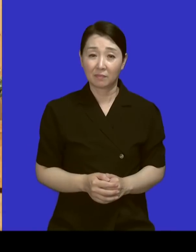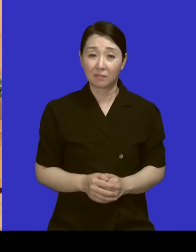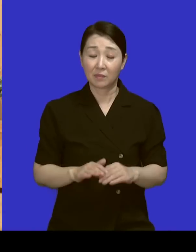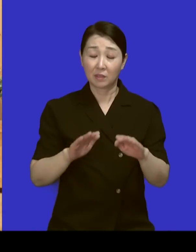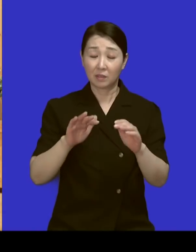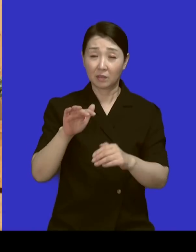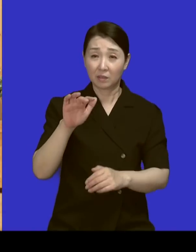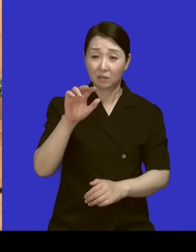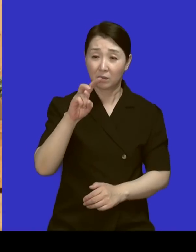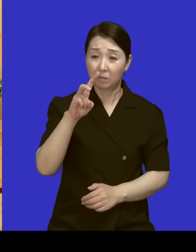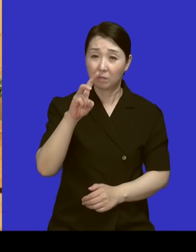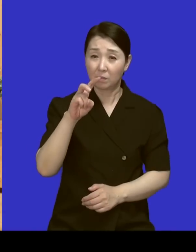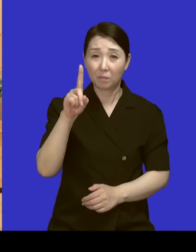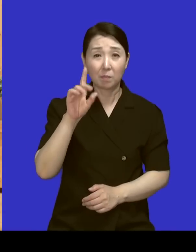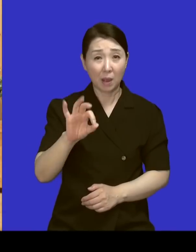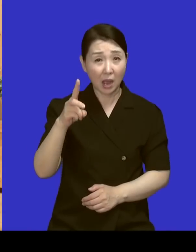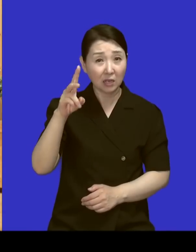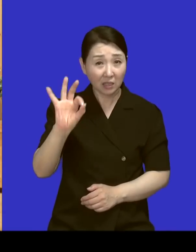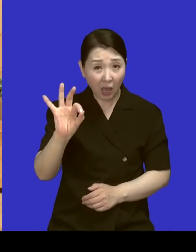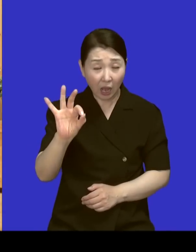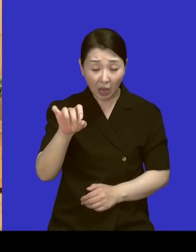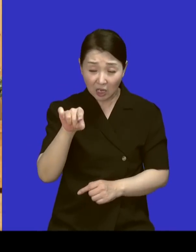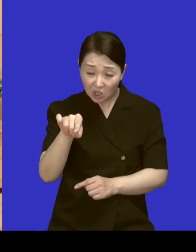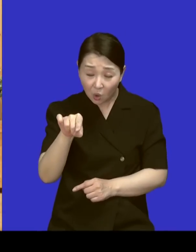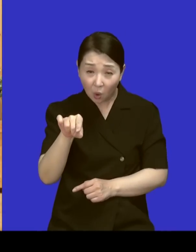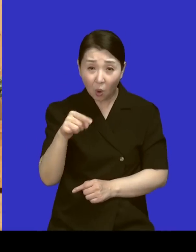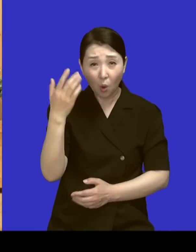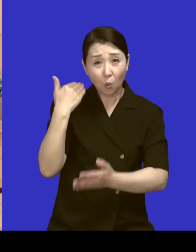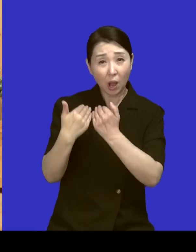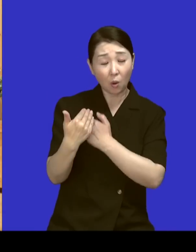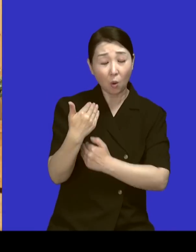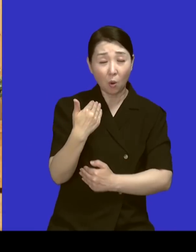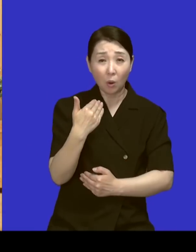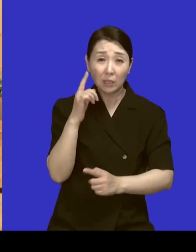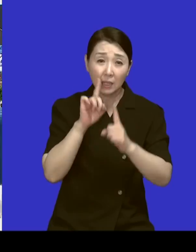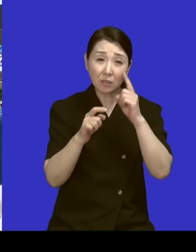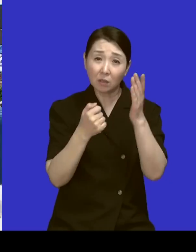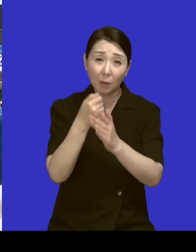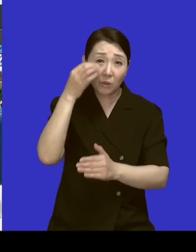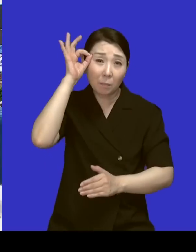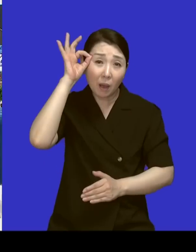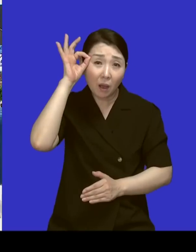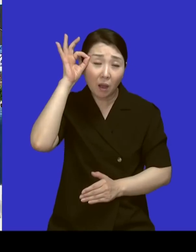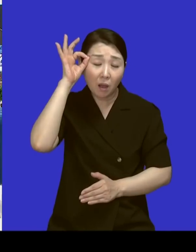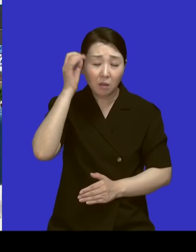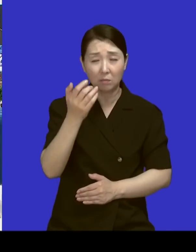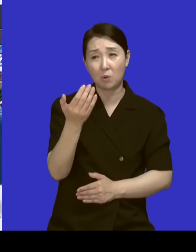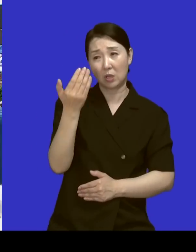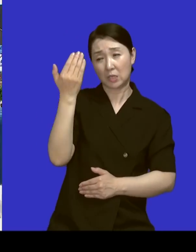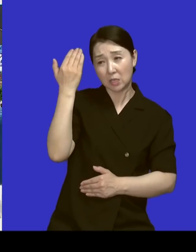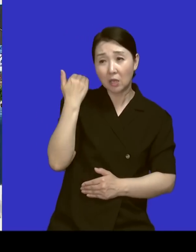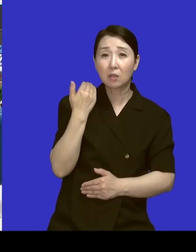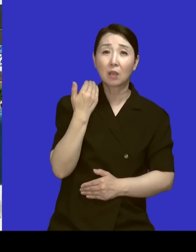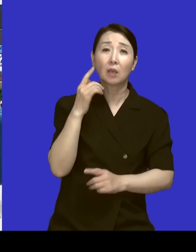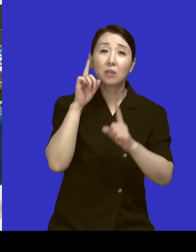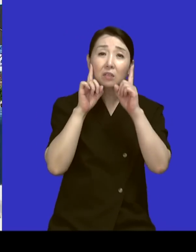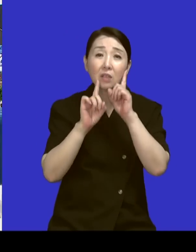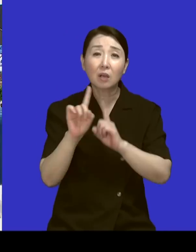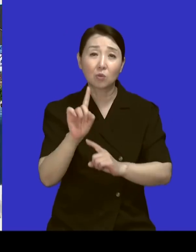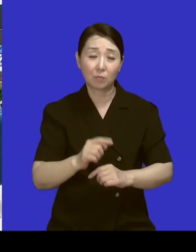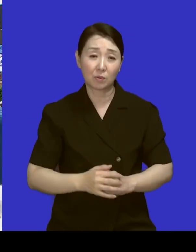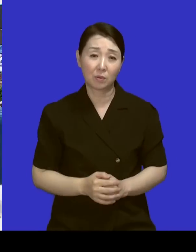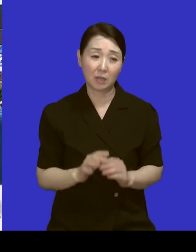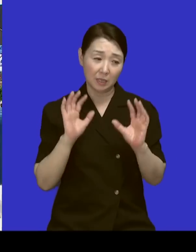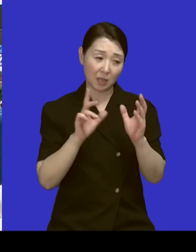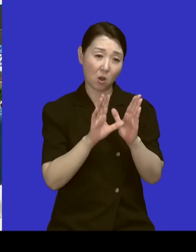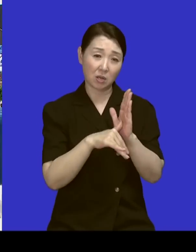것처럼 망상이라는 것이 과거의 아픔으로 인했다고 말씀을 하셨는데 예. 어떤 아픔이 어린 시절에 있었을까요? 어릴